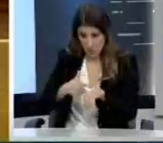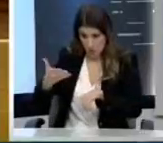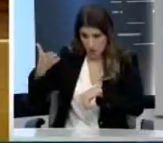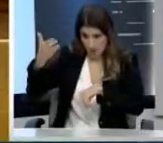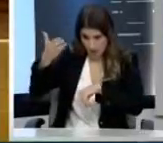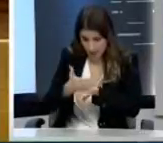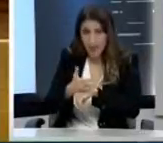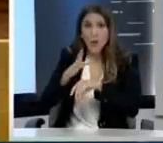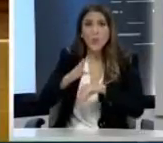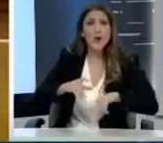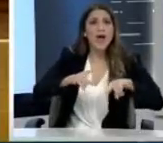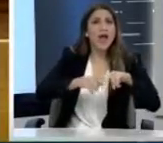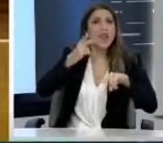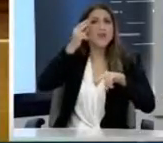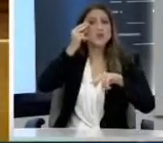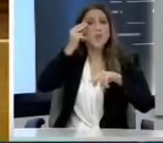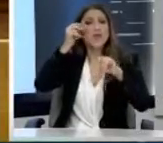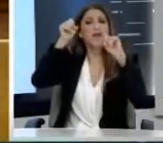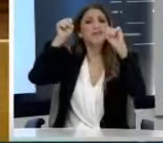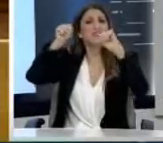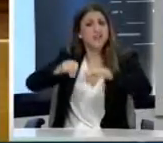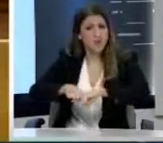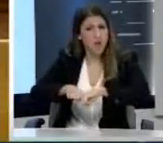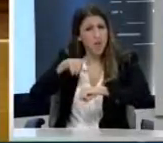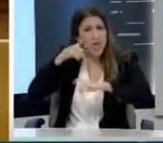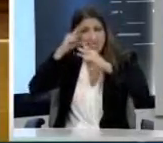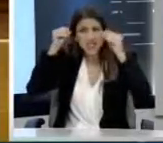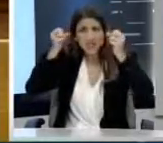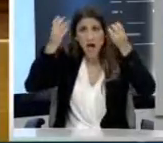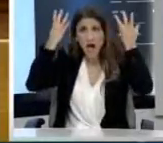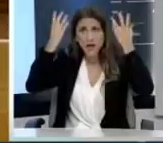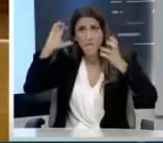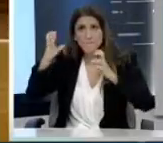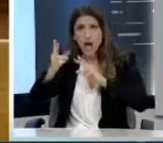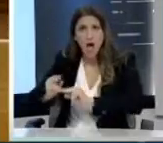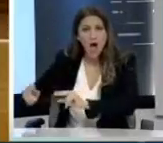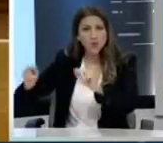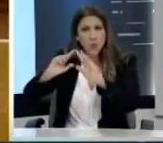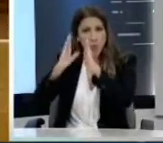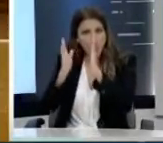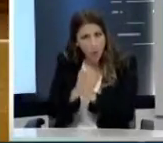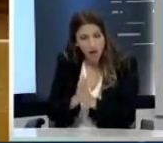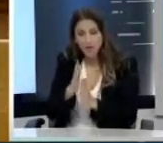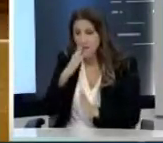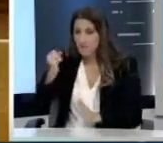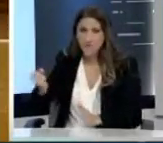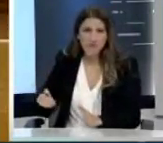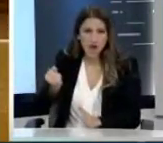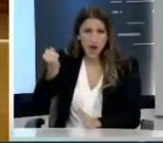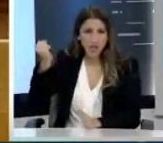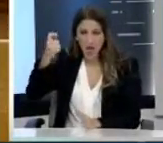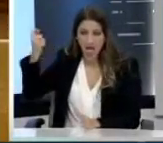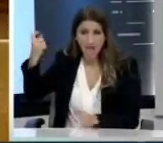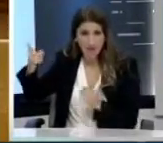θέμα της Μακεδονίας γίνονται εθνικιστές και ξέρουν ότι δεν μπορούν να προχωρήσουν χωρίς τον εθνικισμό.